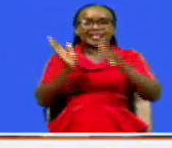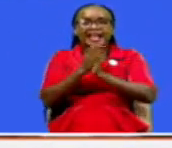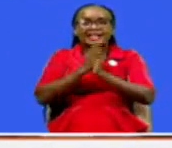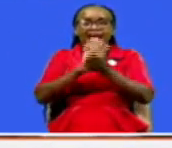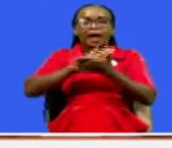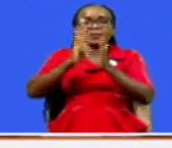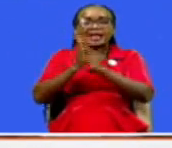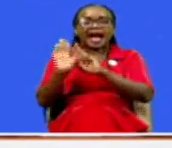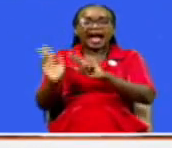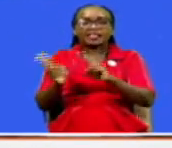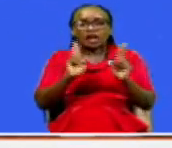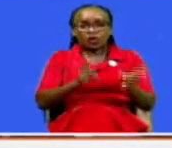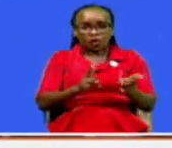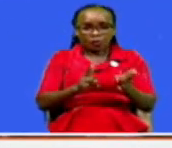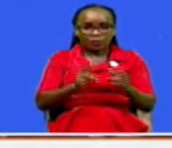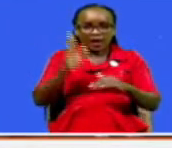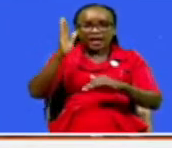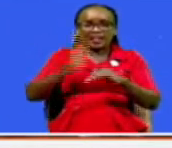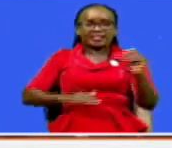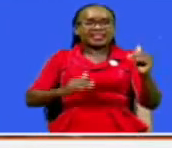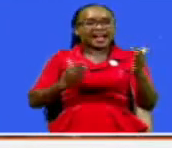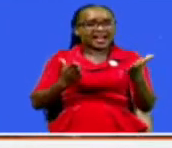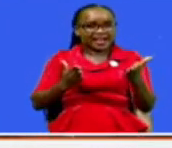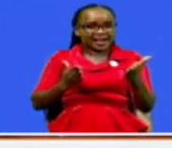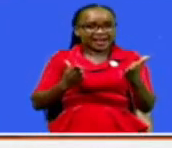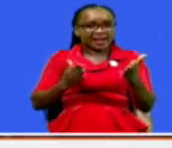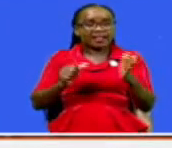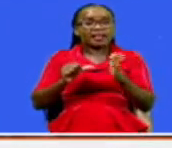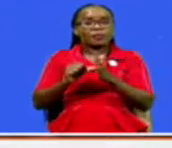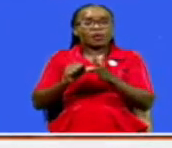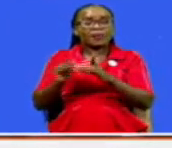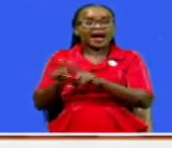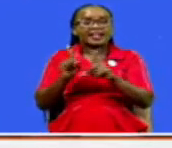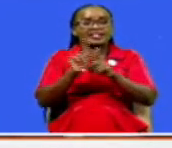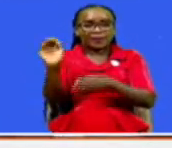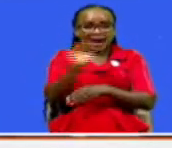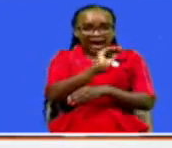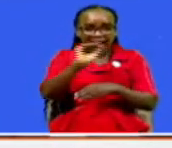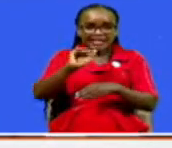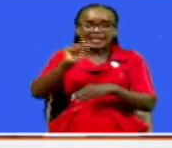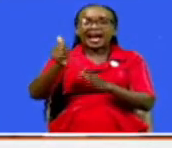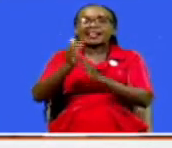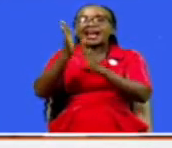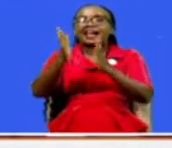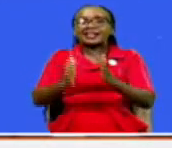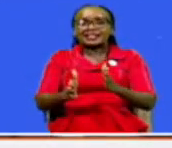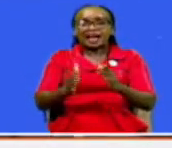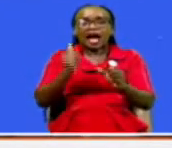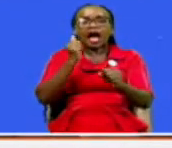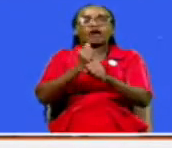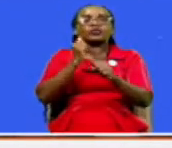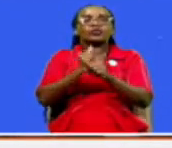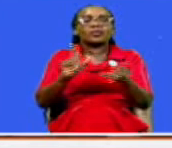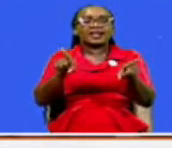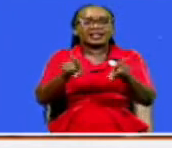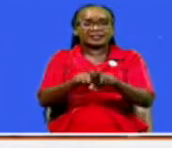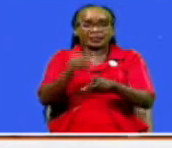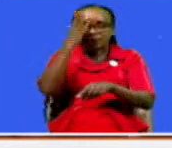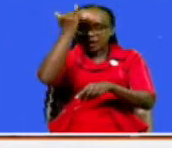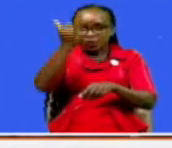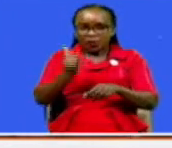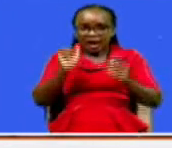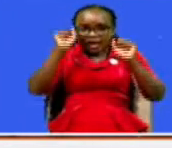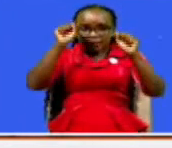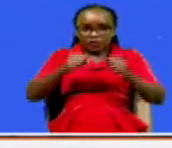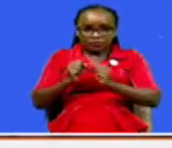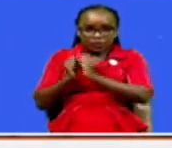become the norm rather than the exception, and urge all other leaders to do the same so that we